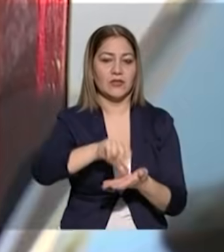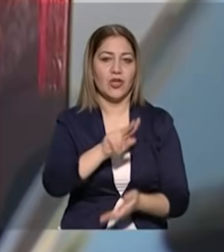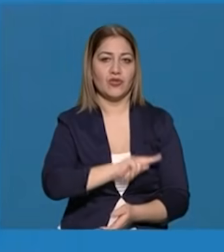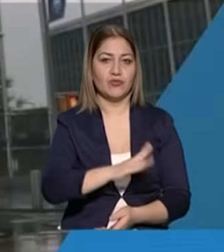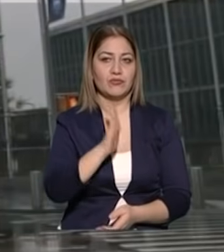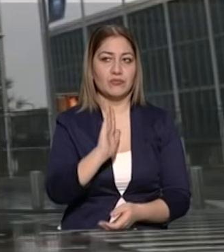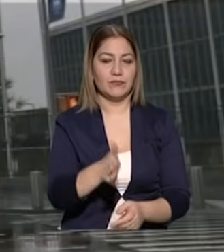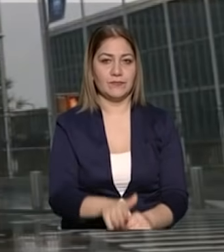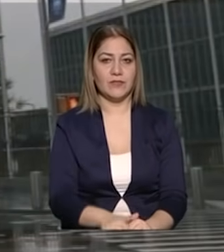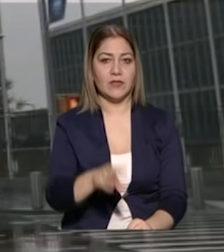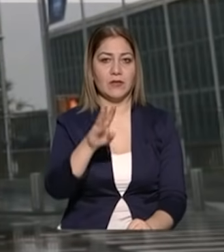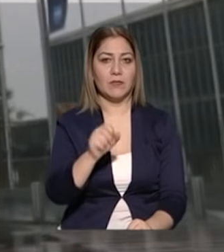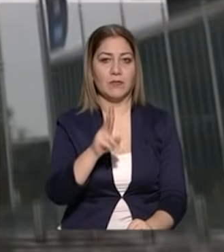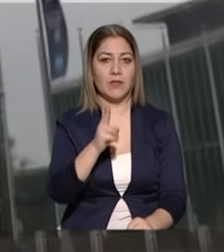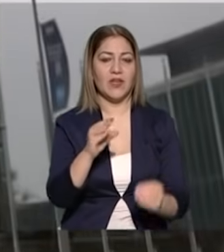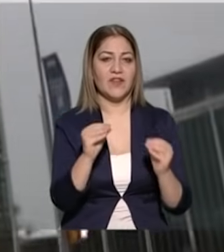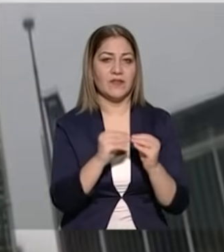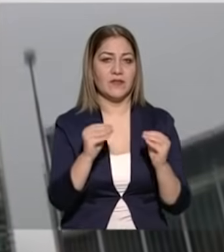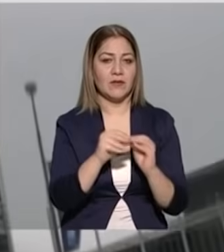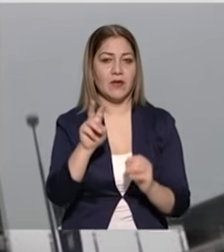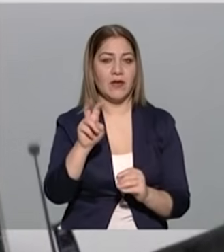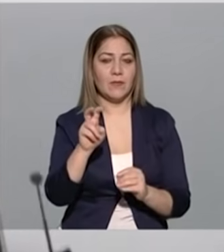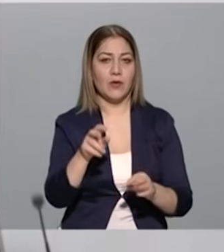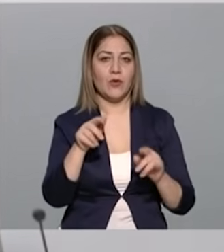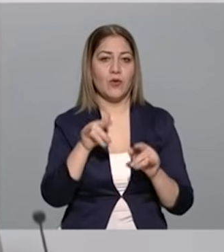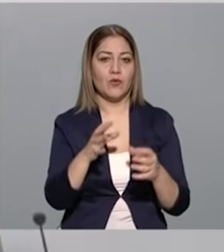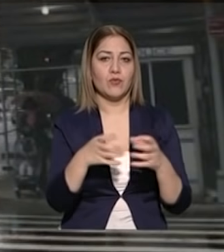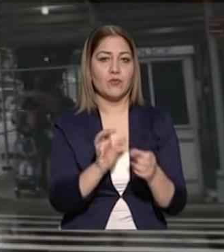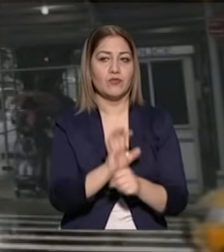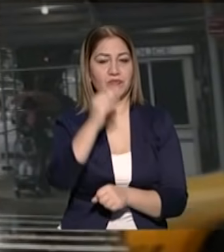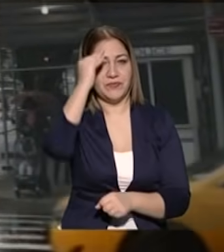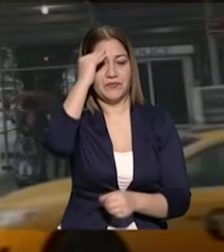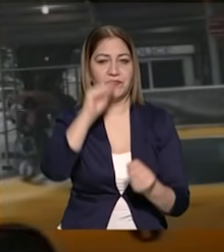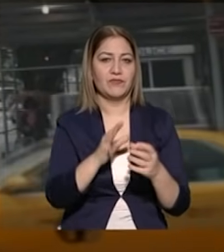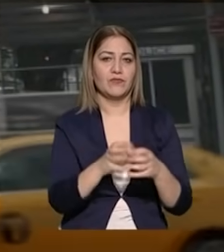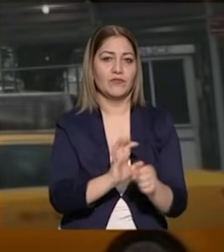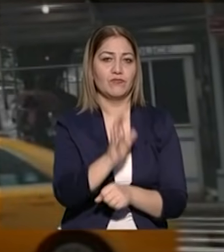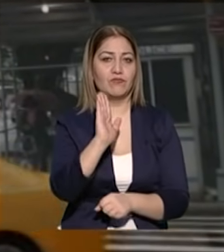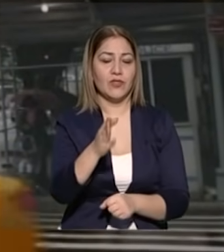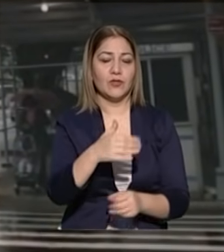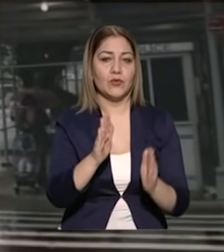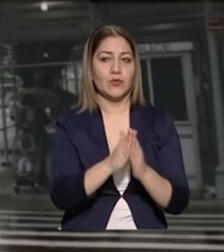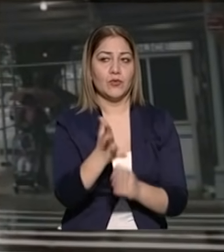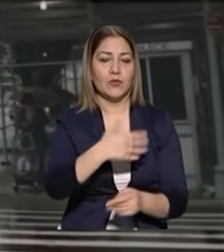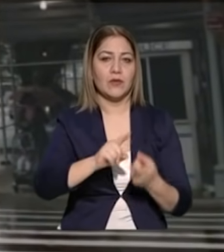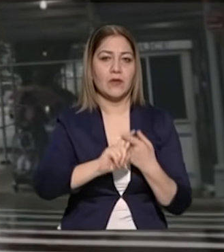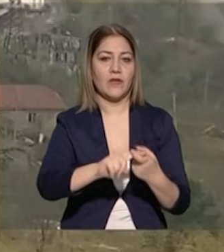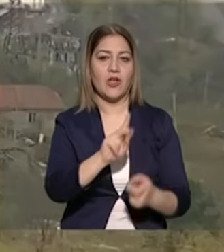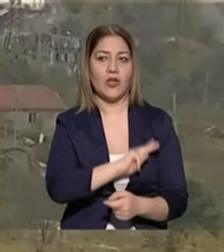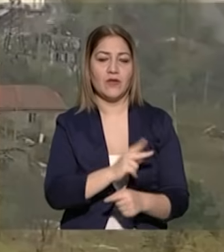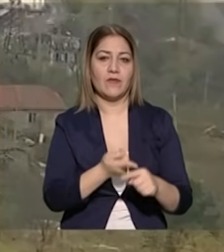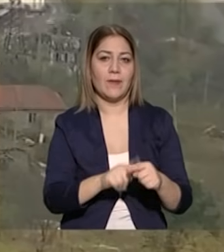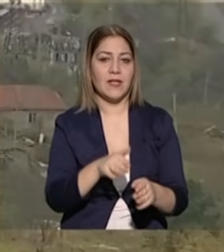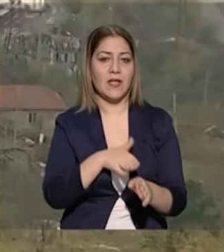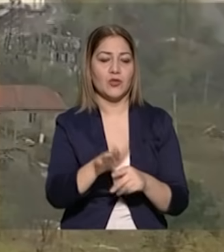ներգրավվածություն։ ՄԱԿ-ը պահպանում է Լեռնային Ղարաբաղ առաքելություն ուղարկելու մտադրությունը և կոչ է անում բոլոր կողմերին գործակցել, որպեսզի դա